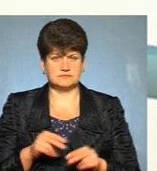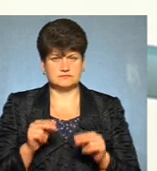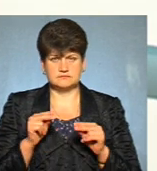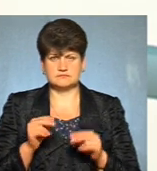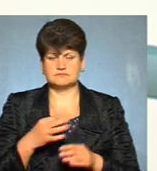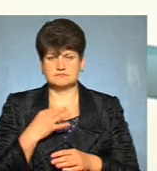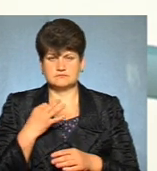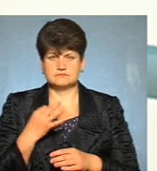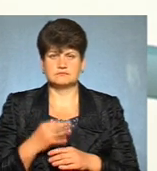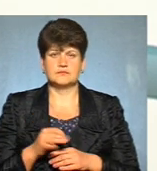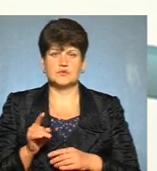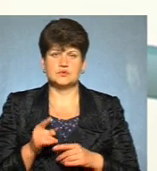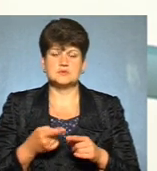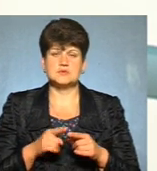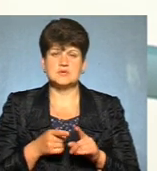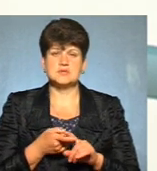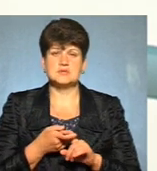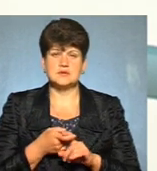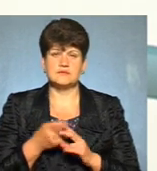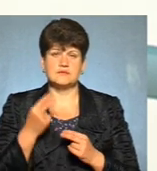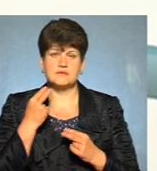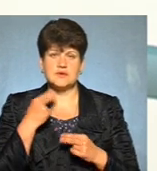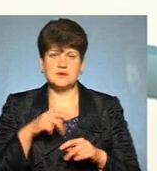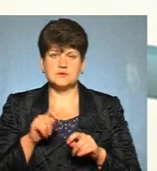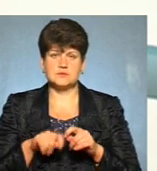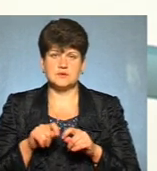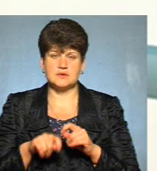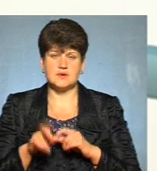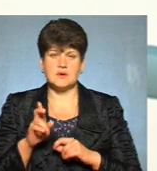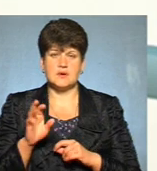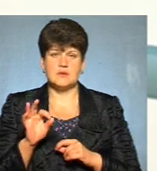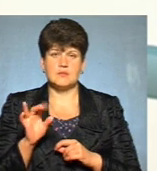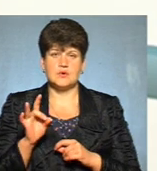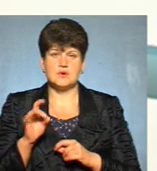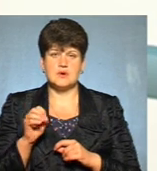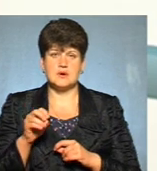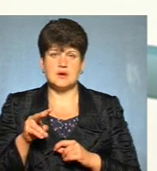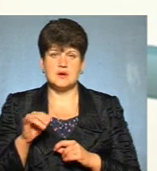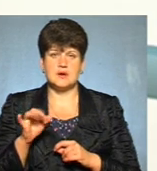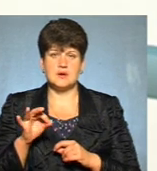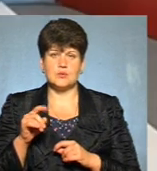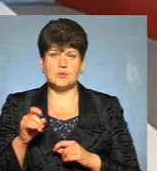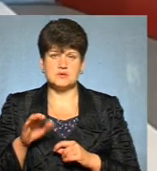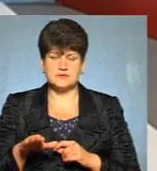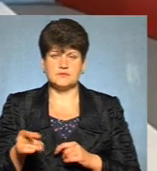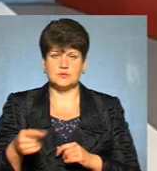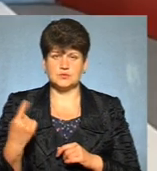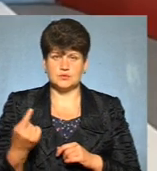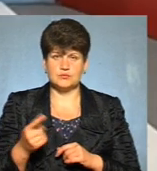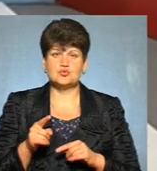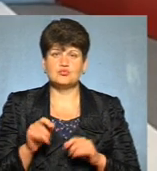відповідальністю заявляю, що це залежить від кращої діагностики бореліозів на загал Тернопільській області. Чому,